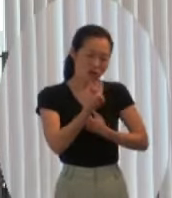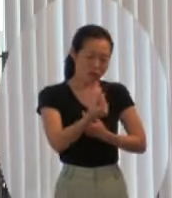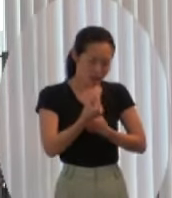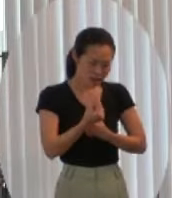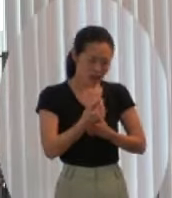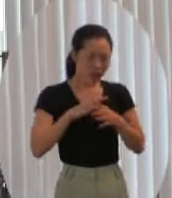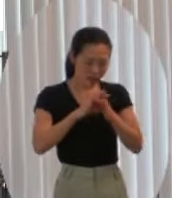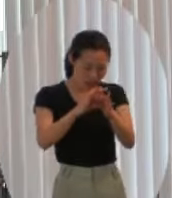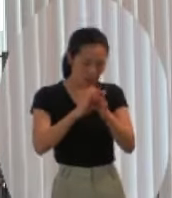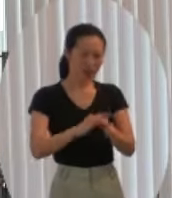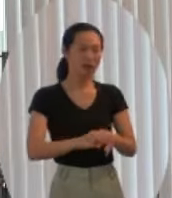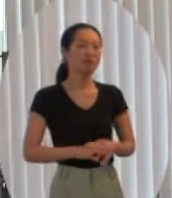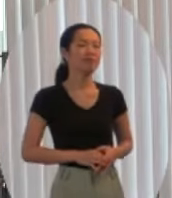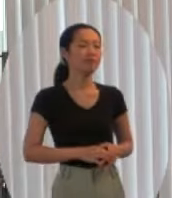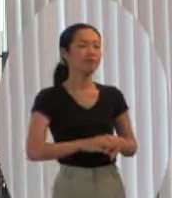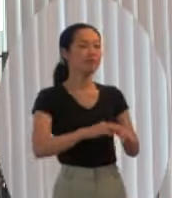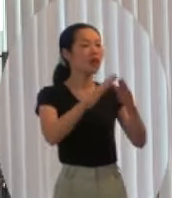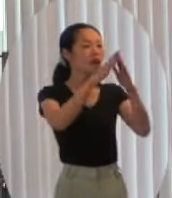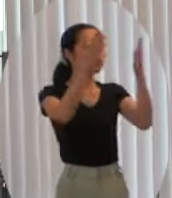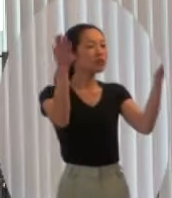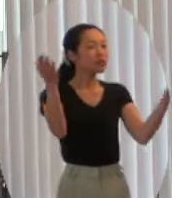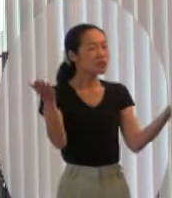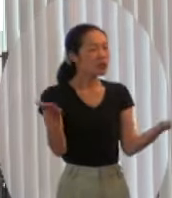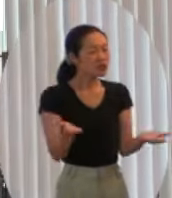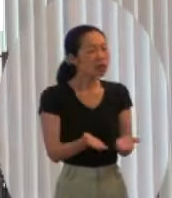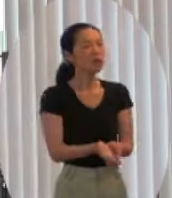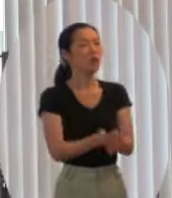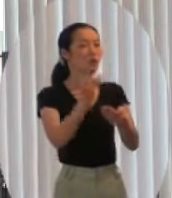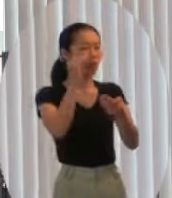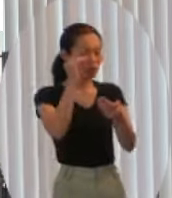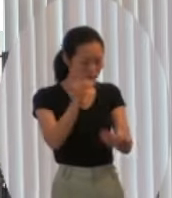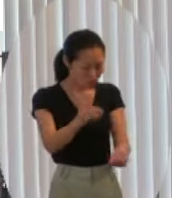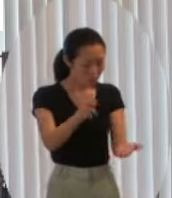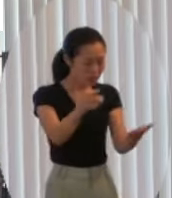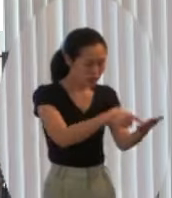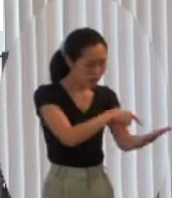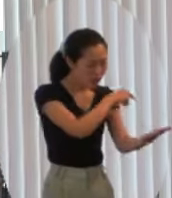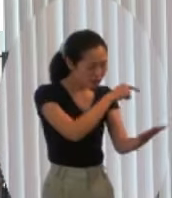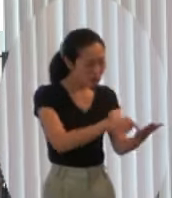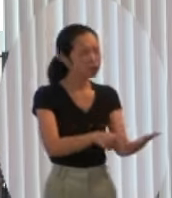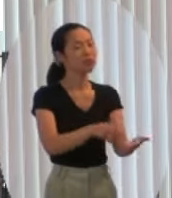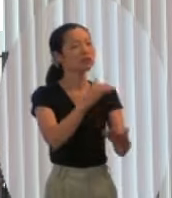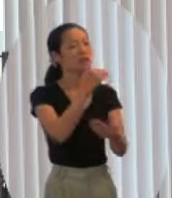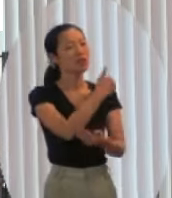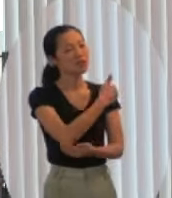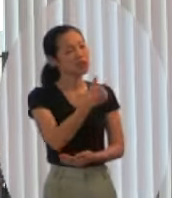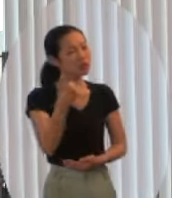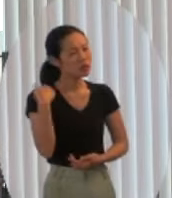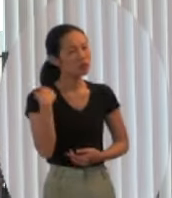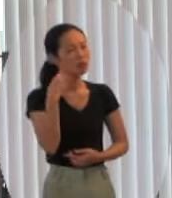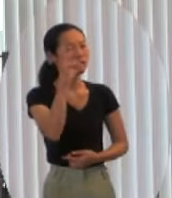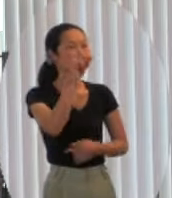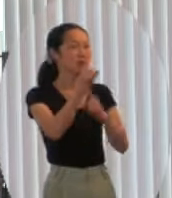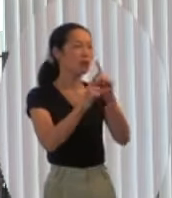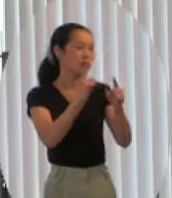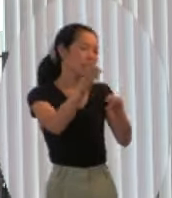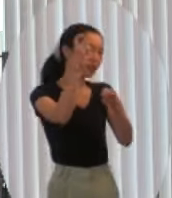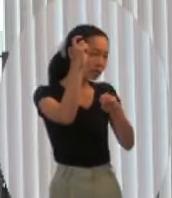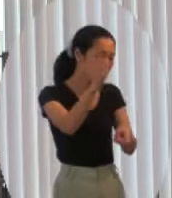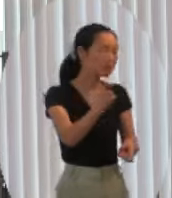との間にこの大原則が持ち込まれて、全ての人たちがこの教えのもと